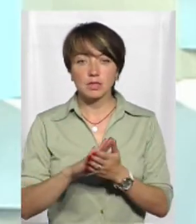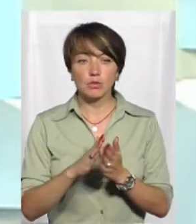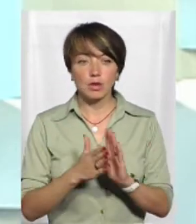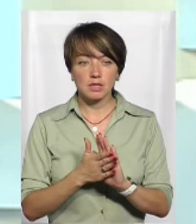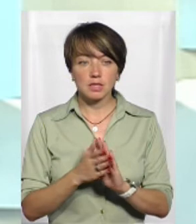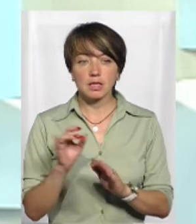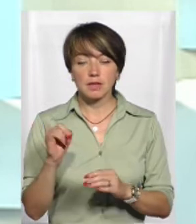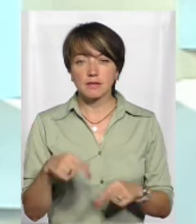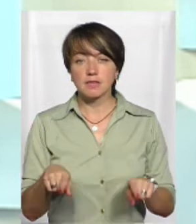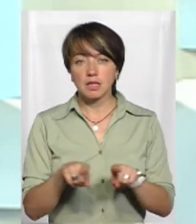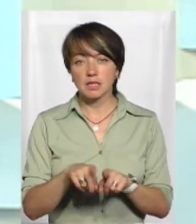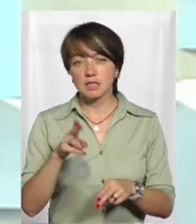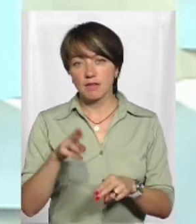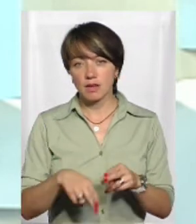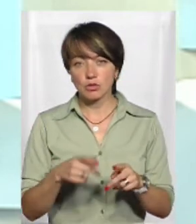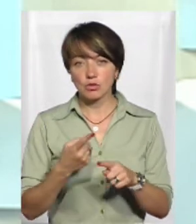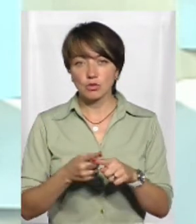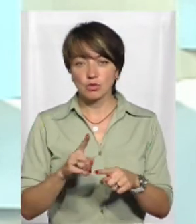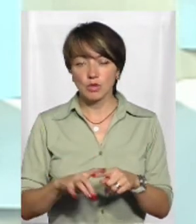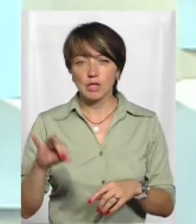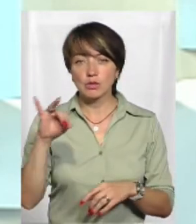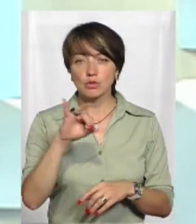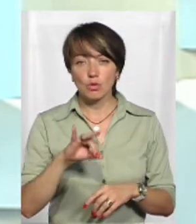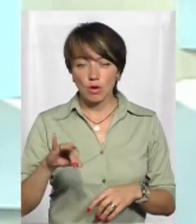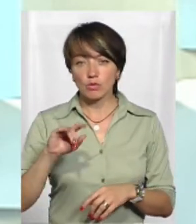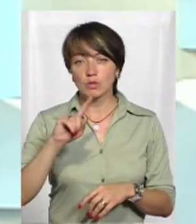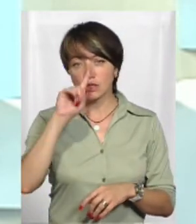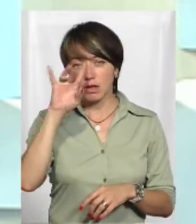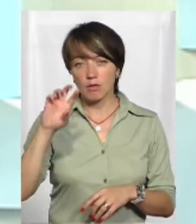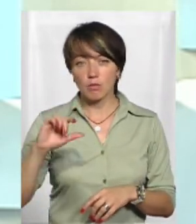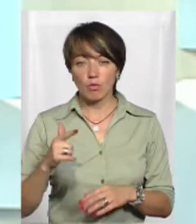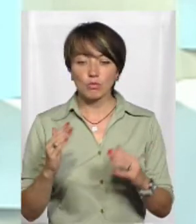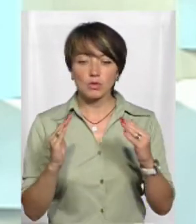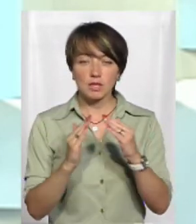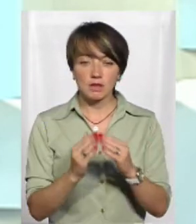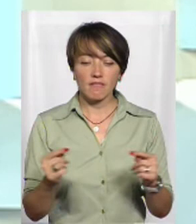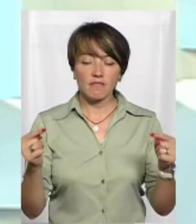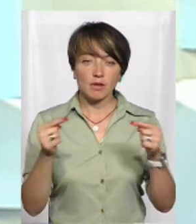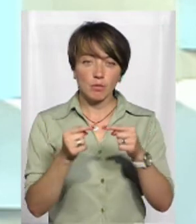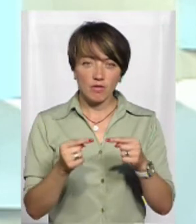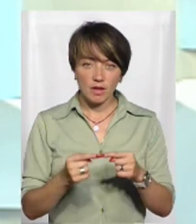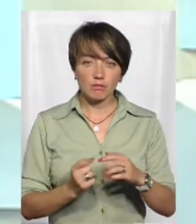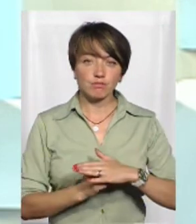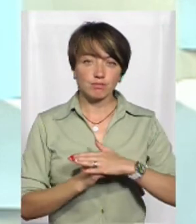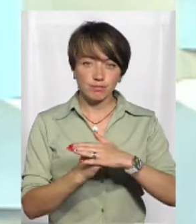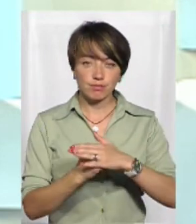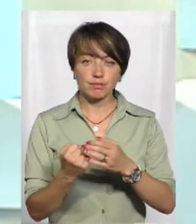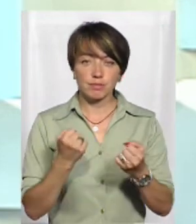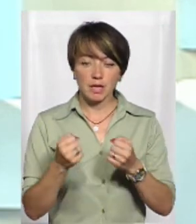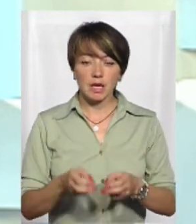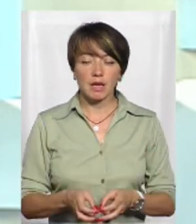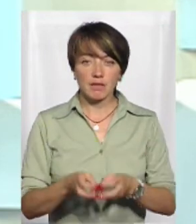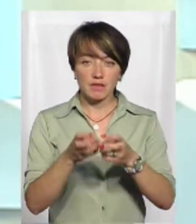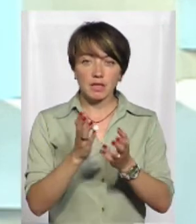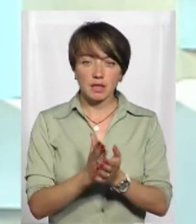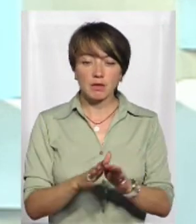ситуації і все-таки завершувати цю епопею, тому що, слава Богу, будинок відповідає конструктиву, він стійкий, в ньому є ліфти, в